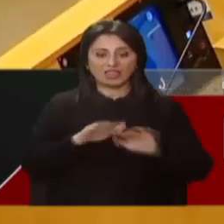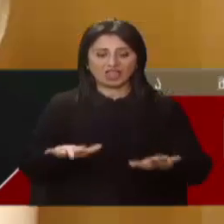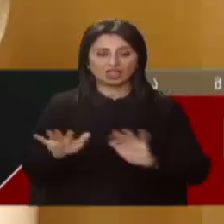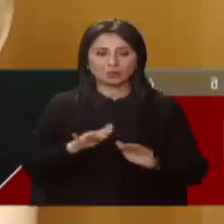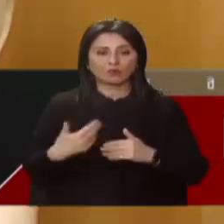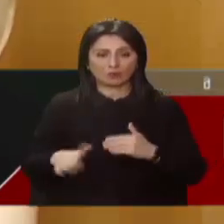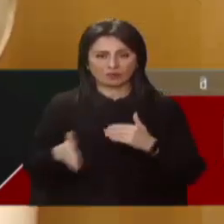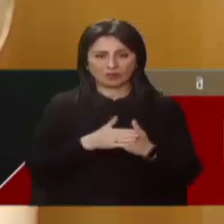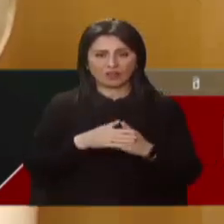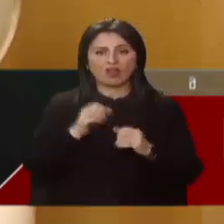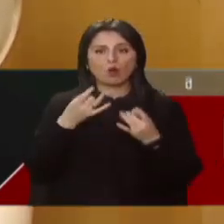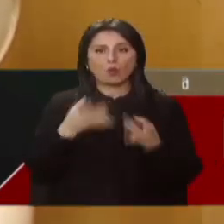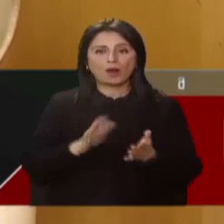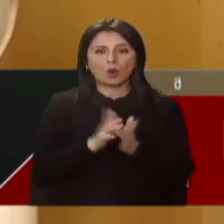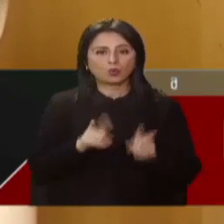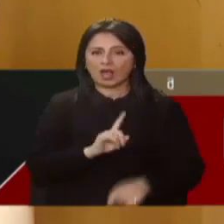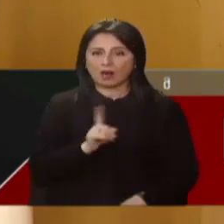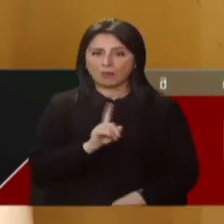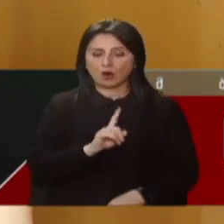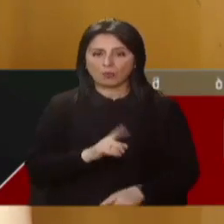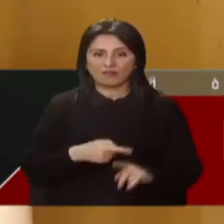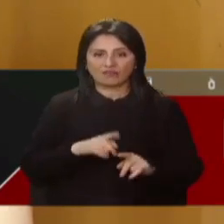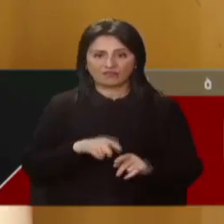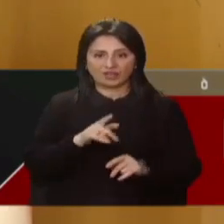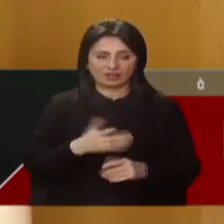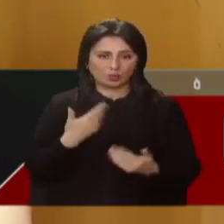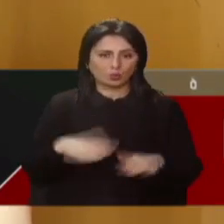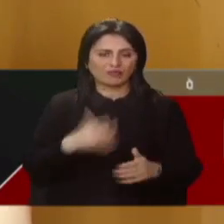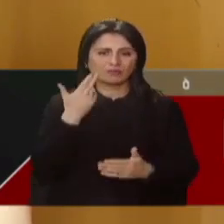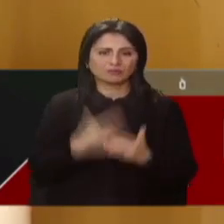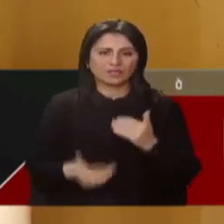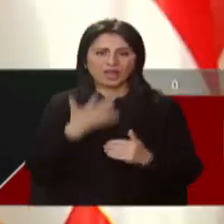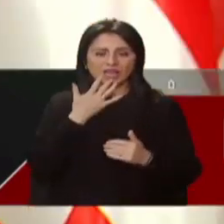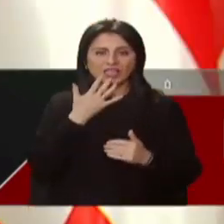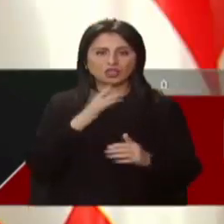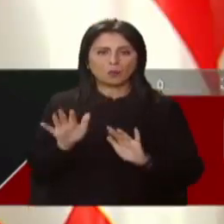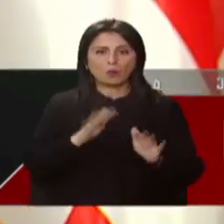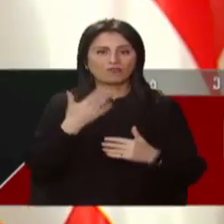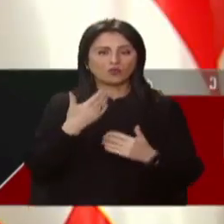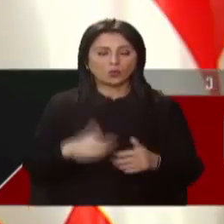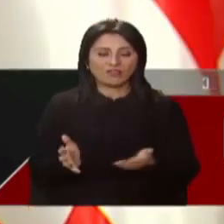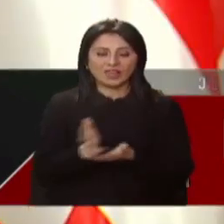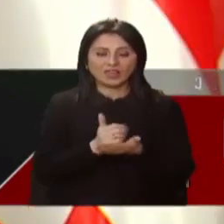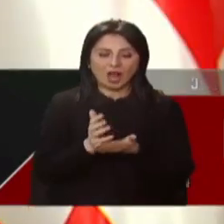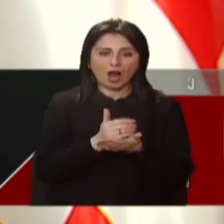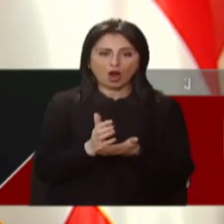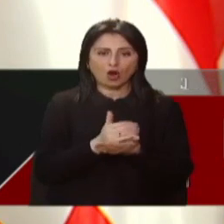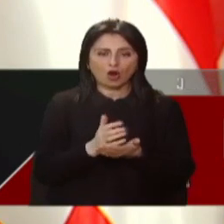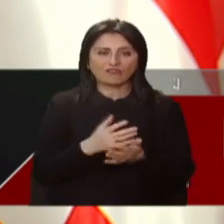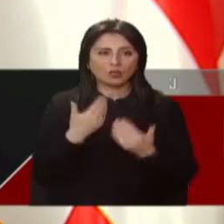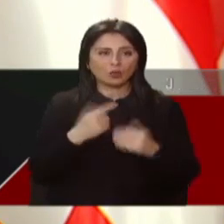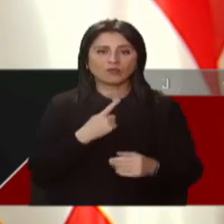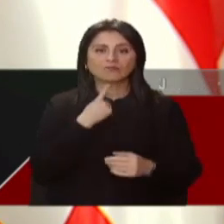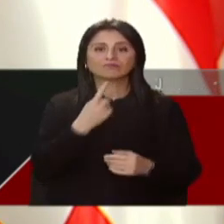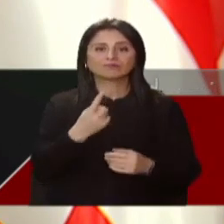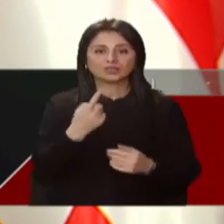პროცესს უფრო ხავს, ვიდრე უბრალო უთანხმოებას. ფიასკო განიცადა ნაციონალურ მოძრაობამ, სრული კრახი ყველაფერი დაგროვდა და ისეთ კრიტიკულ